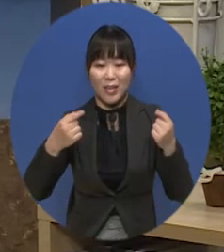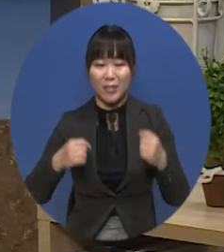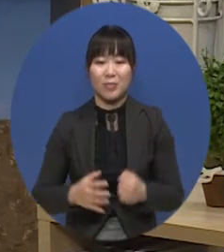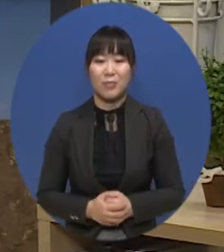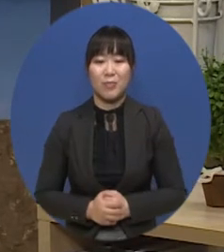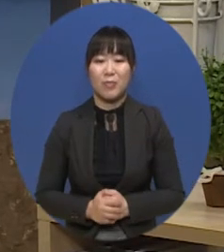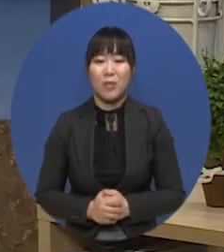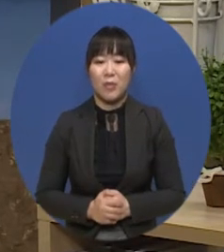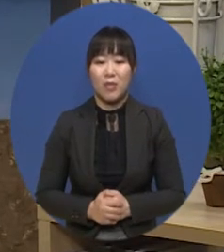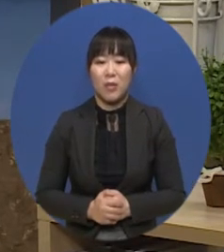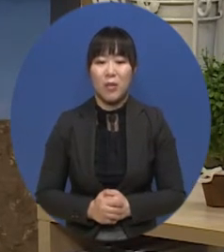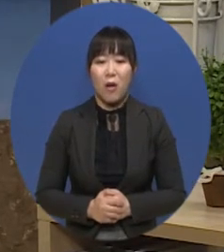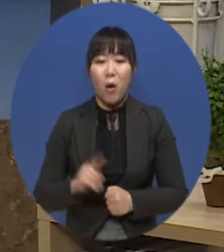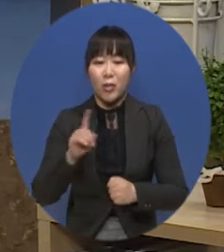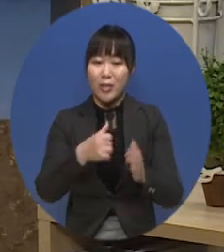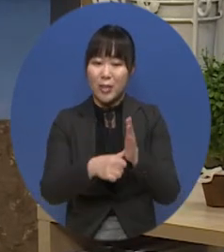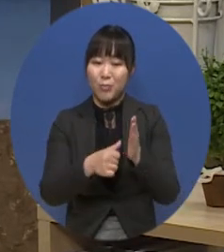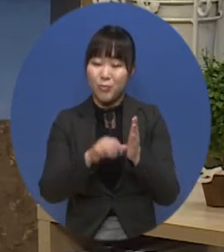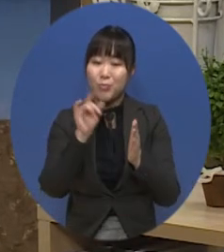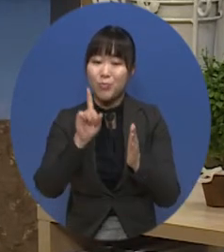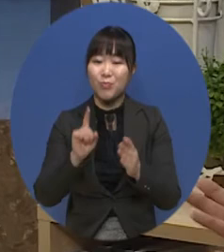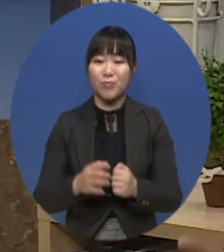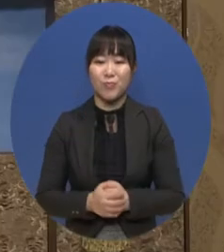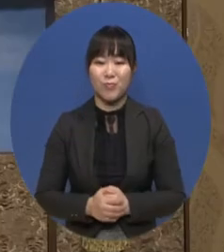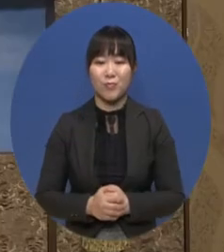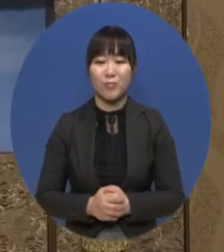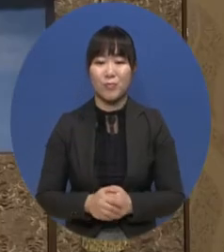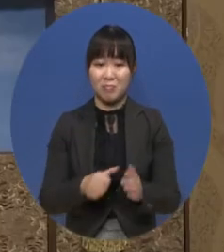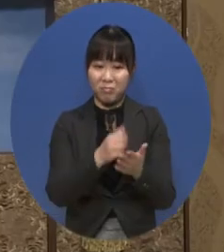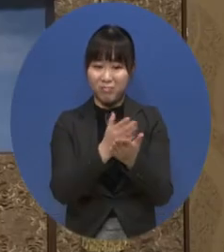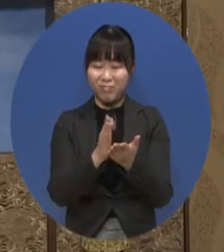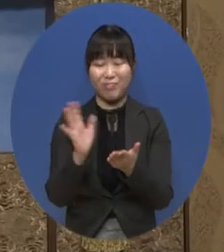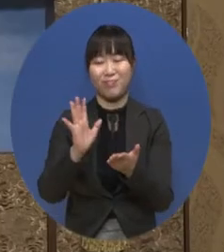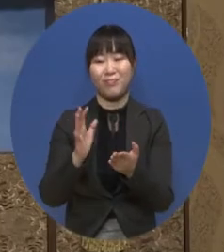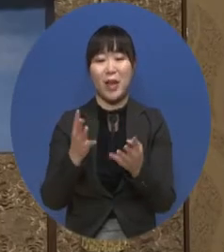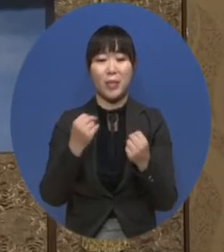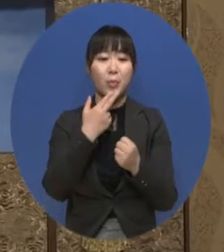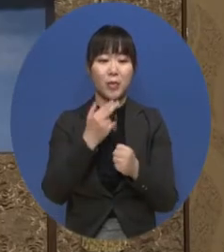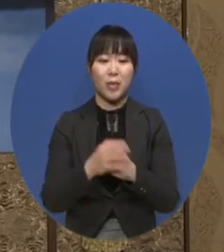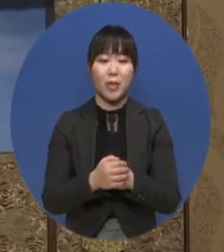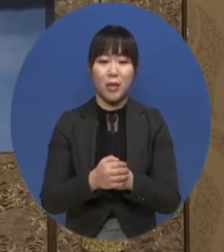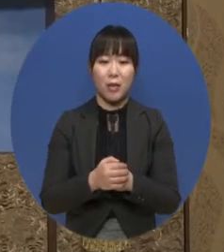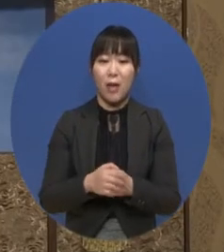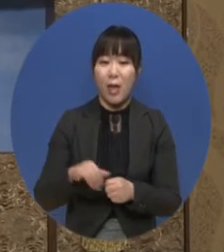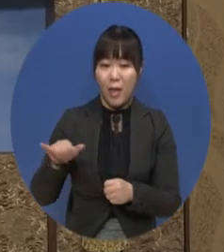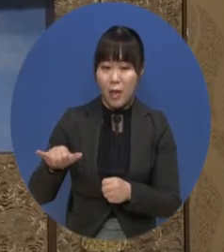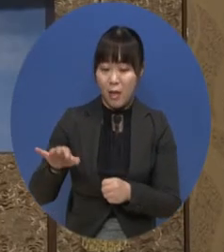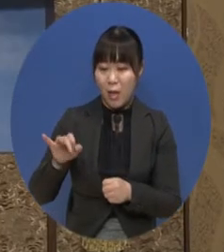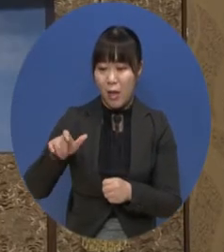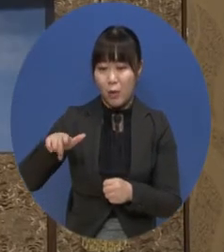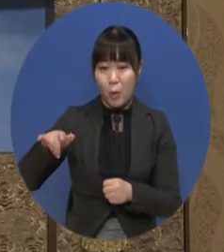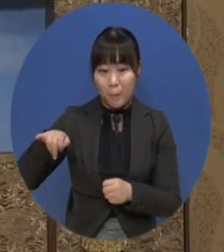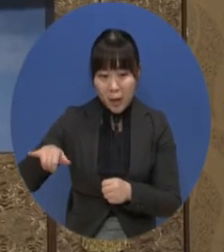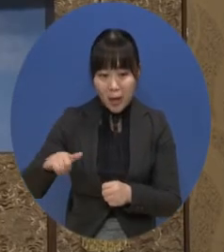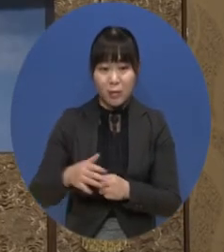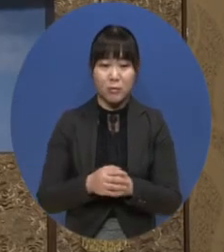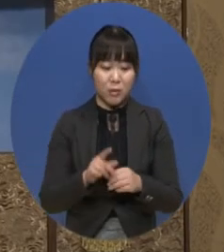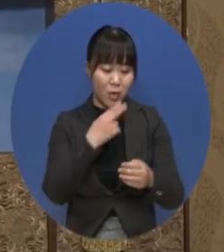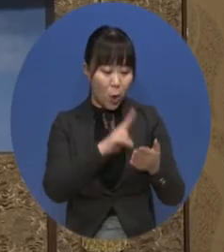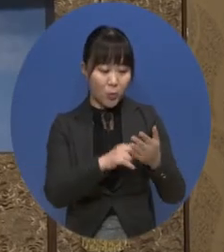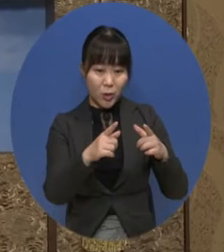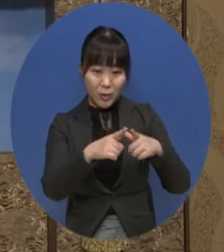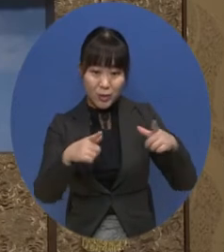같은데요. 어떤 제품들이 있나요? 제품이 많진 않고요. 네. 지금 이 에코백 그리고 이게 가져온 게 이제